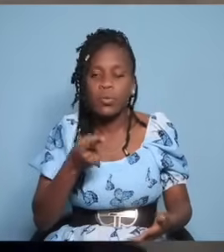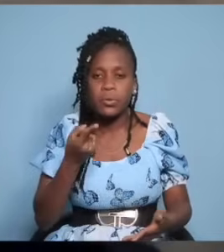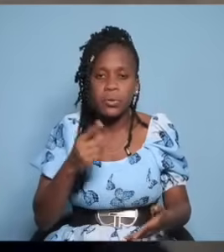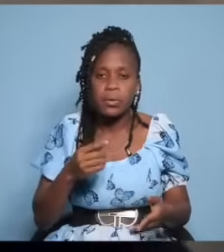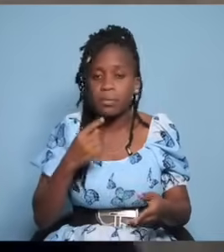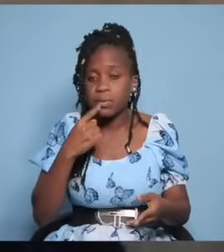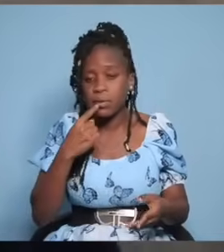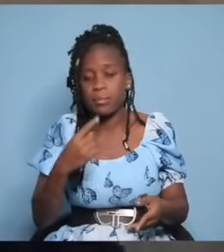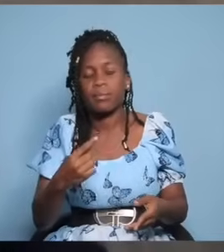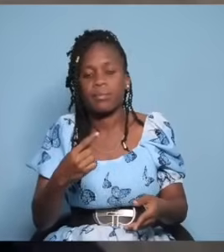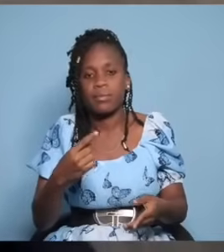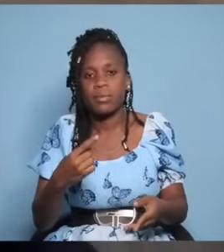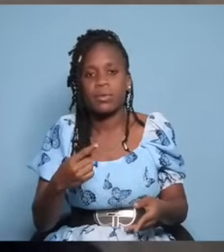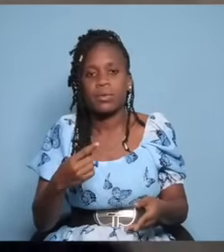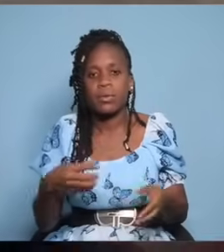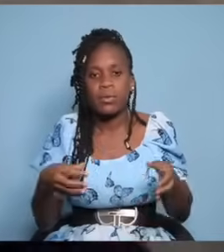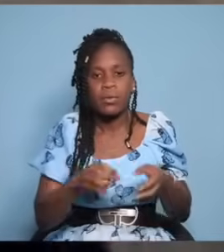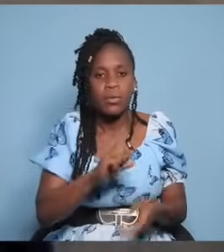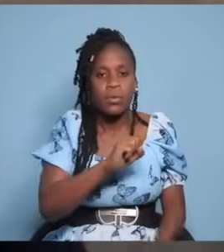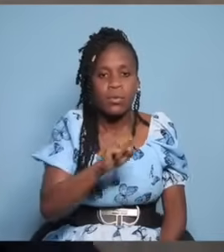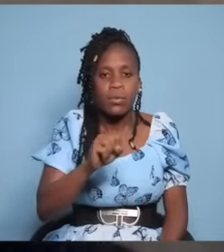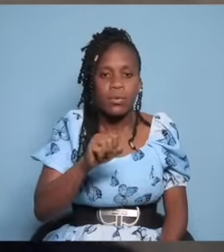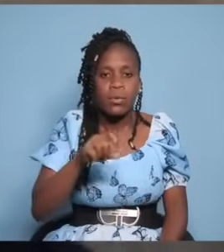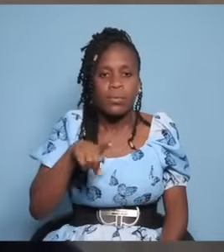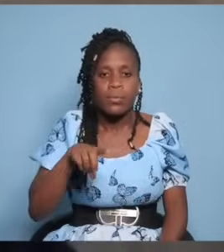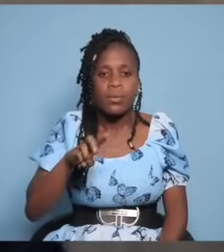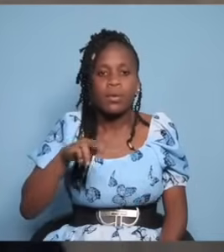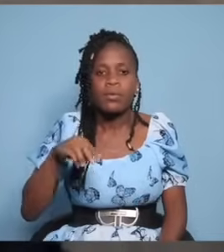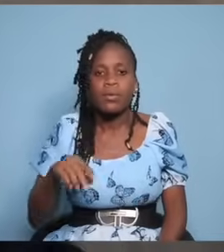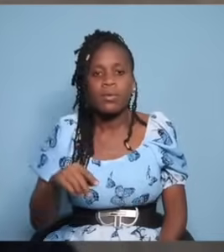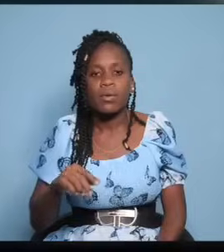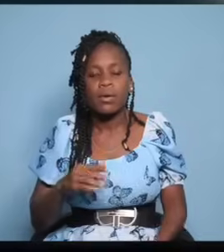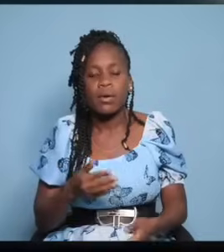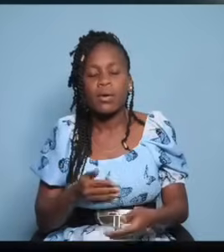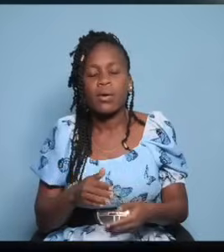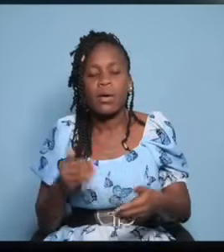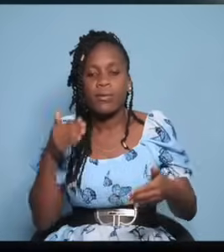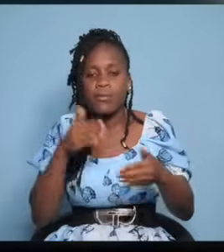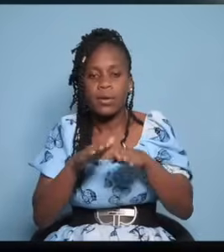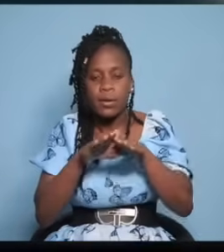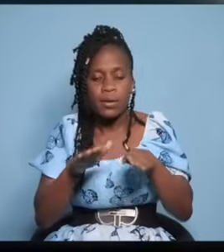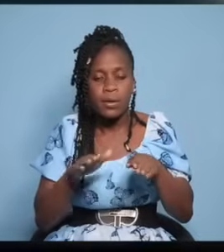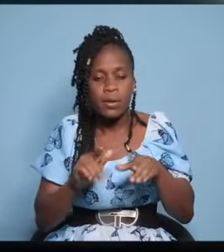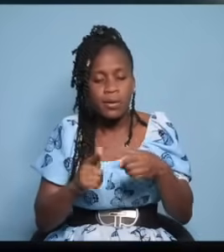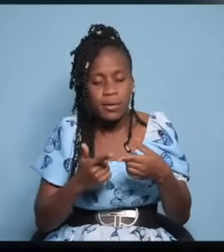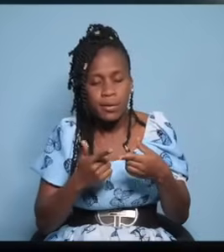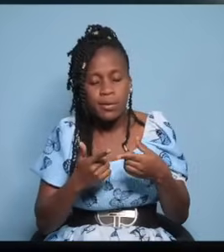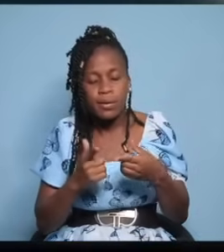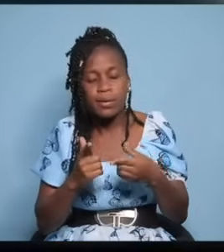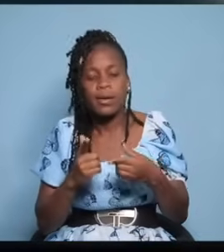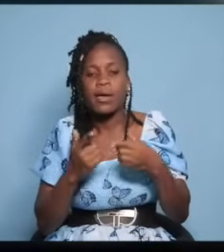cha SPLM aseme makamu wa rais ametua salama ili hali amekufa katika safu za milima Zulia?